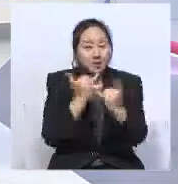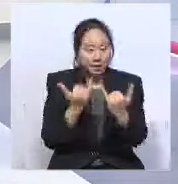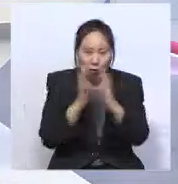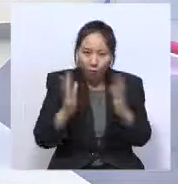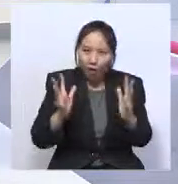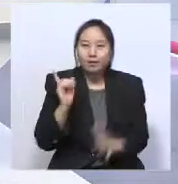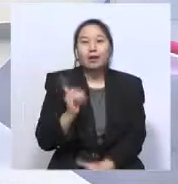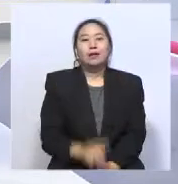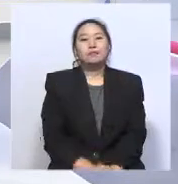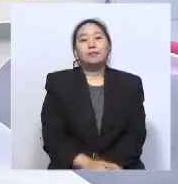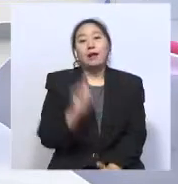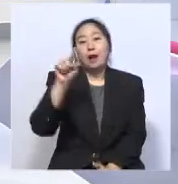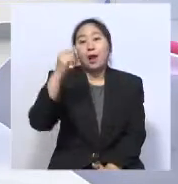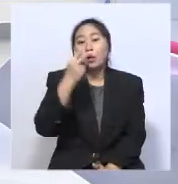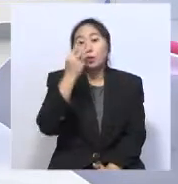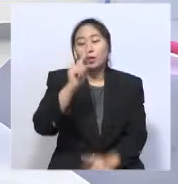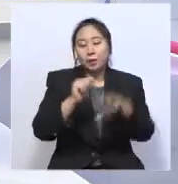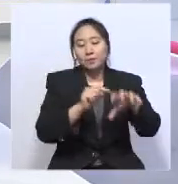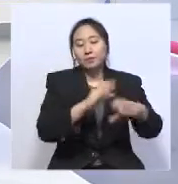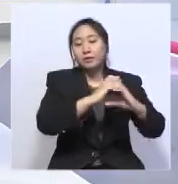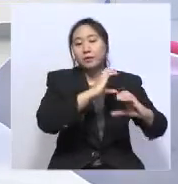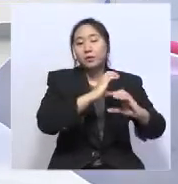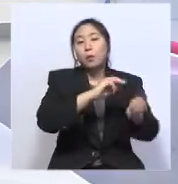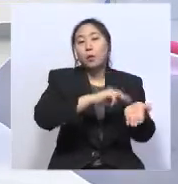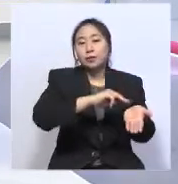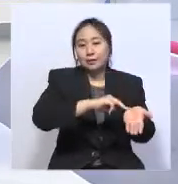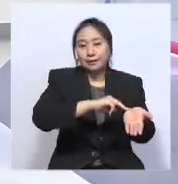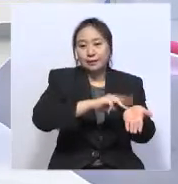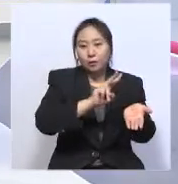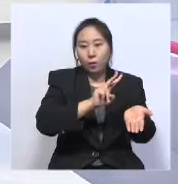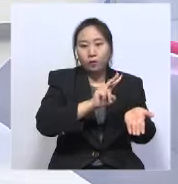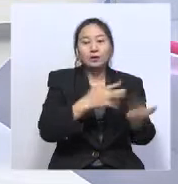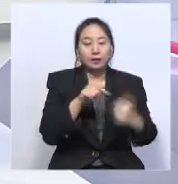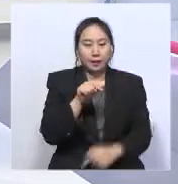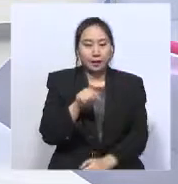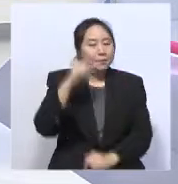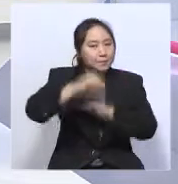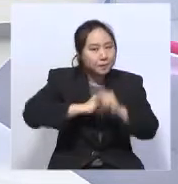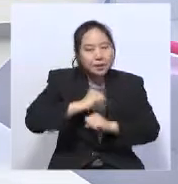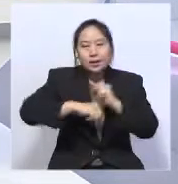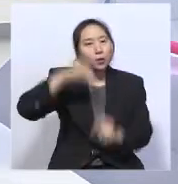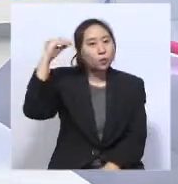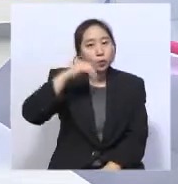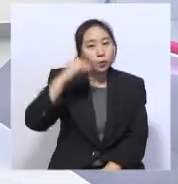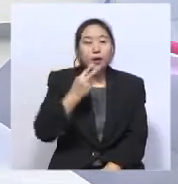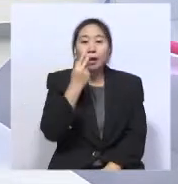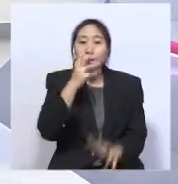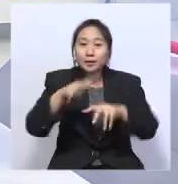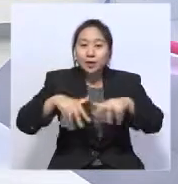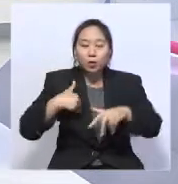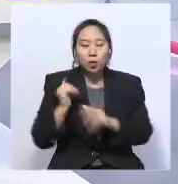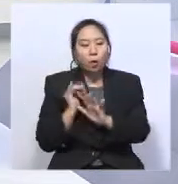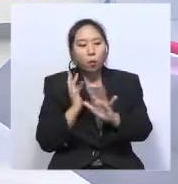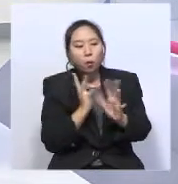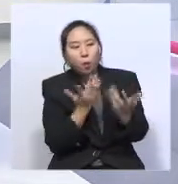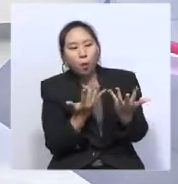จุดแรกที่จะพาไปดูนะคะไปที่สถานีขนส่งหมอชิดกันก่อนเลยที่นี่แน่นอนทุกปีนะคะก็จะเห็นภาพประชาชนไปร